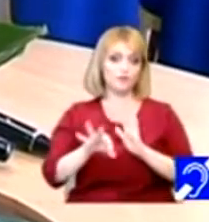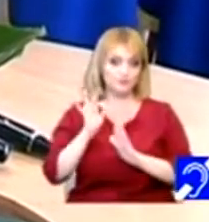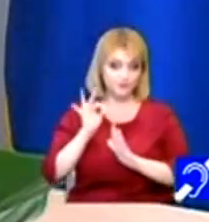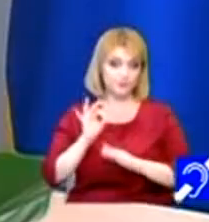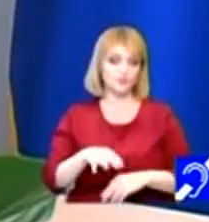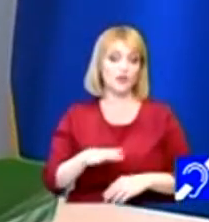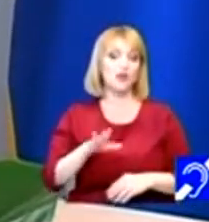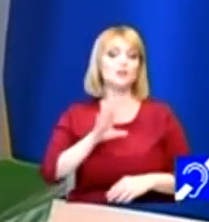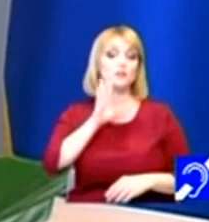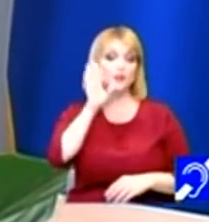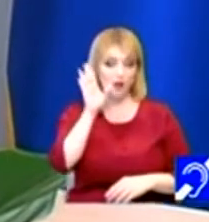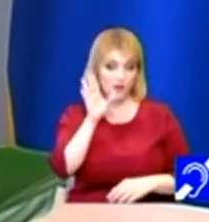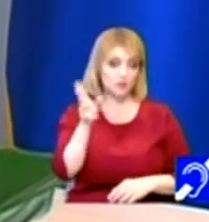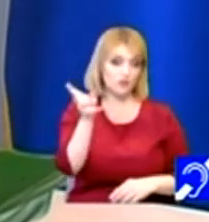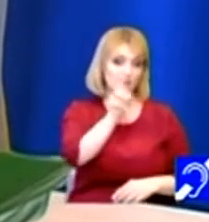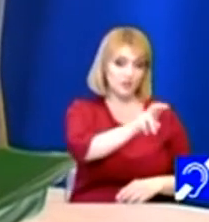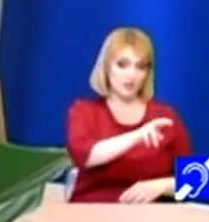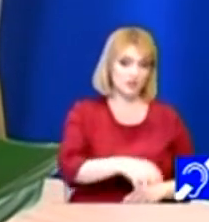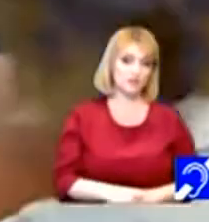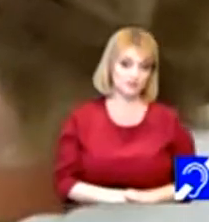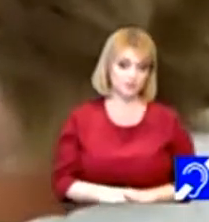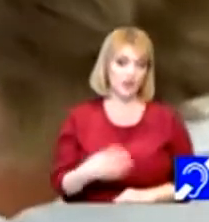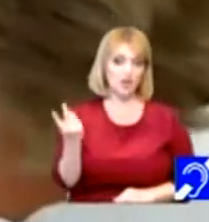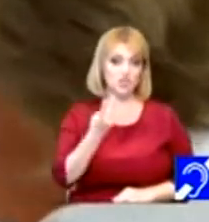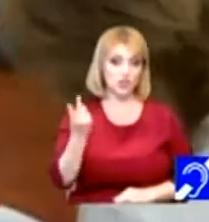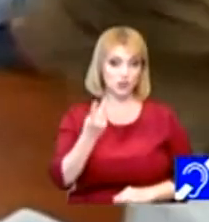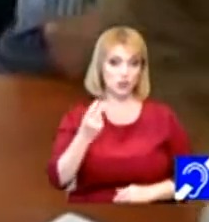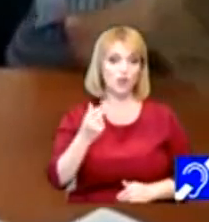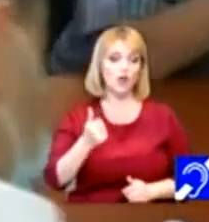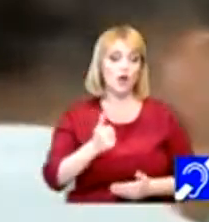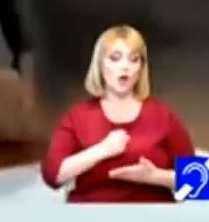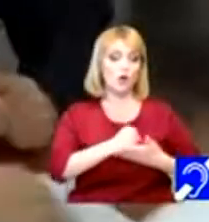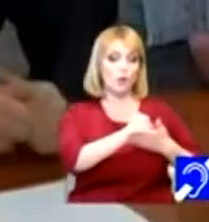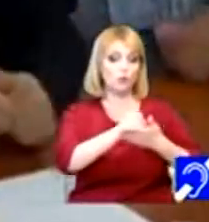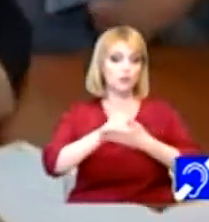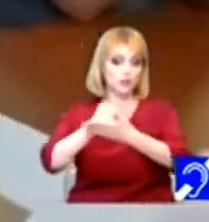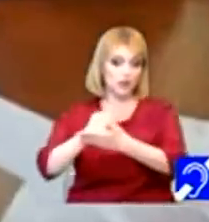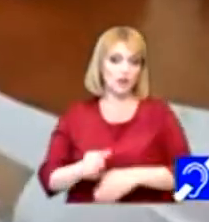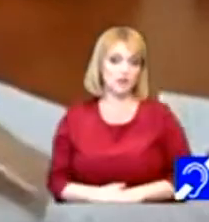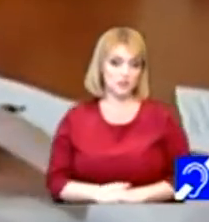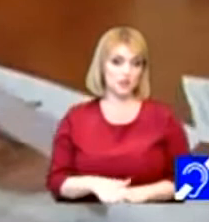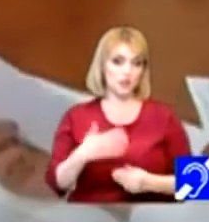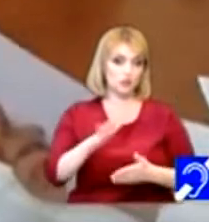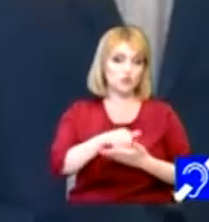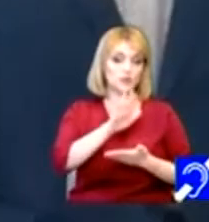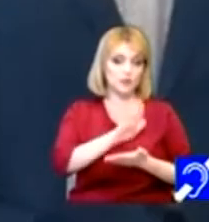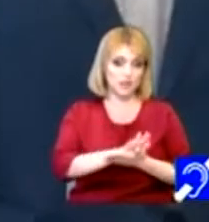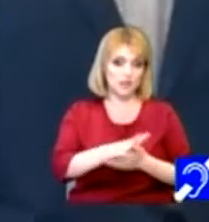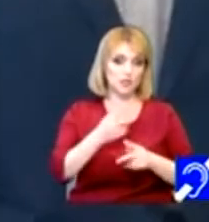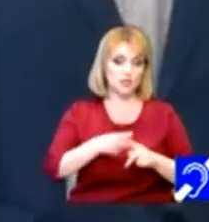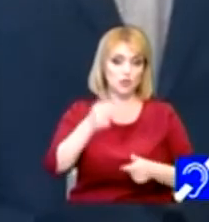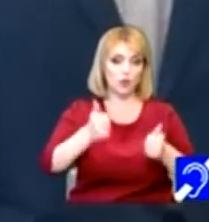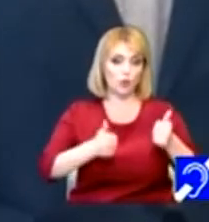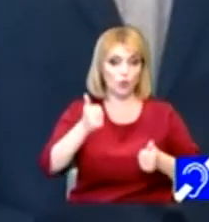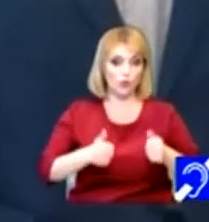după ce, dimineață, grupurile de inițiativă ale celor doi concurenți au depus semnăturile necesare pentru înregistrarea lor în cursa electorală. Ne-am propus